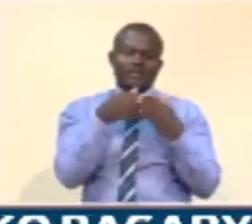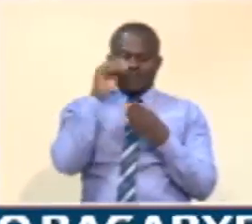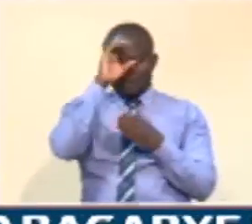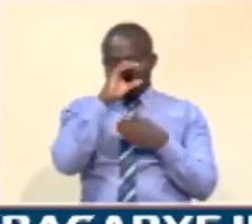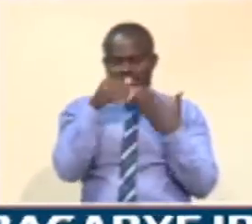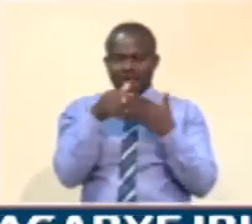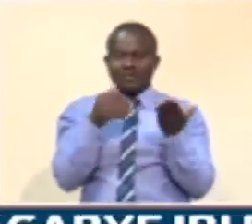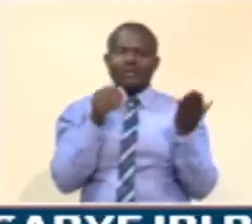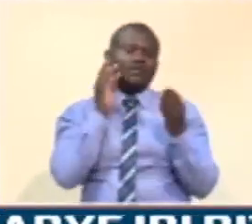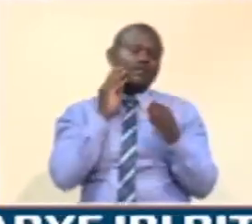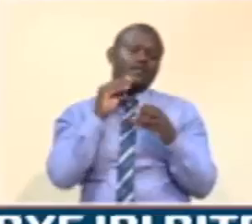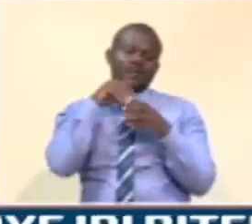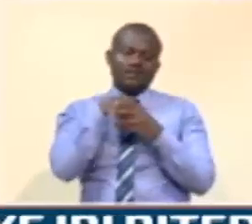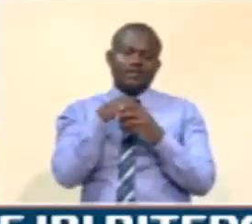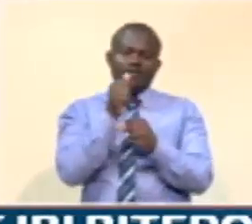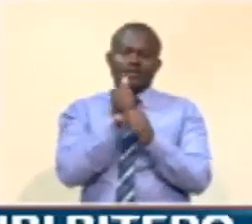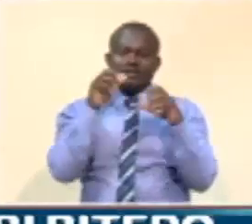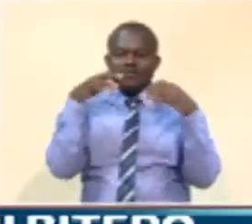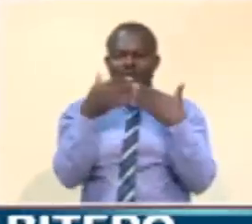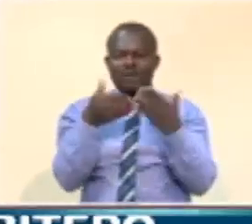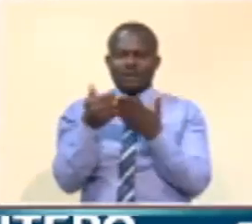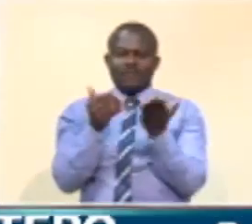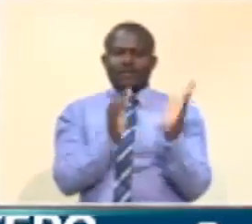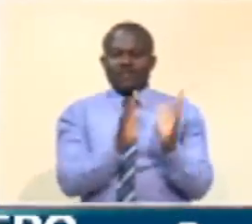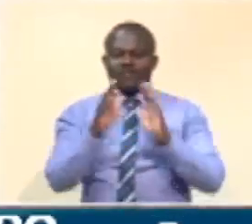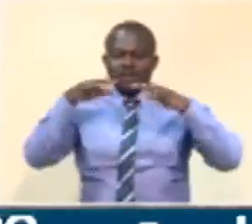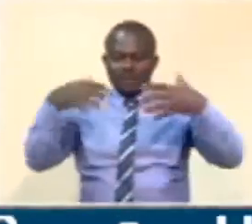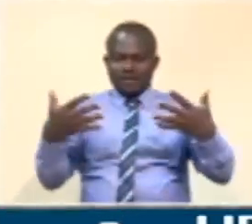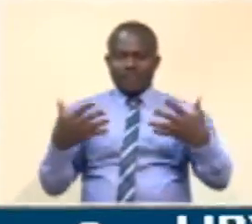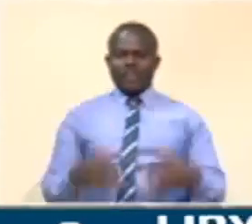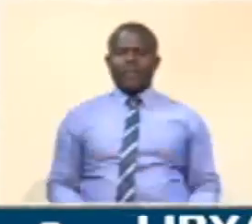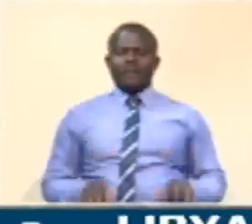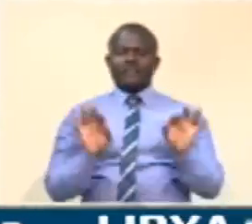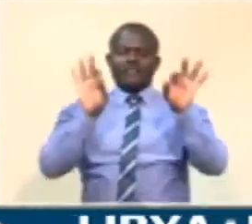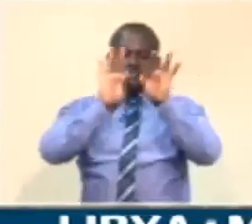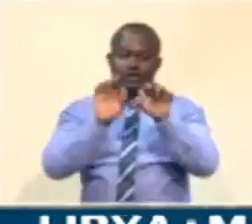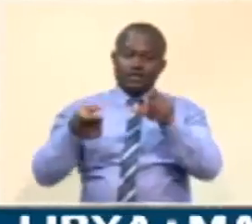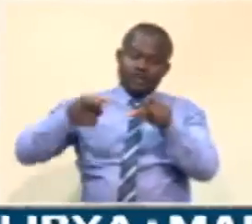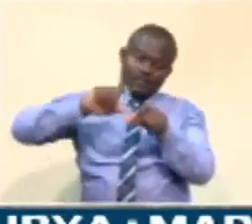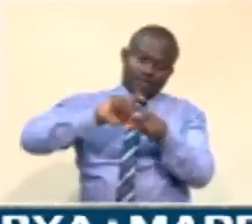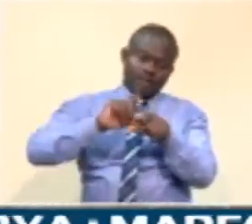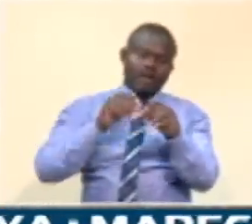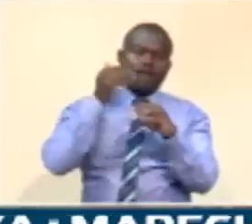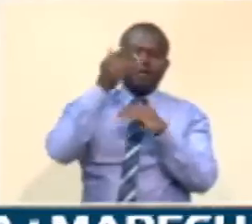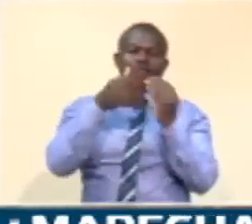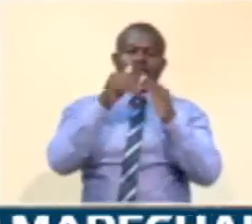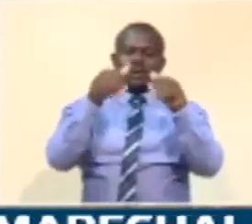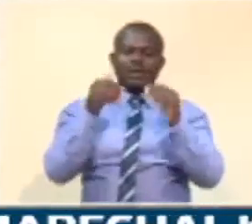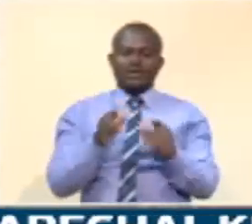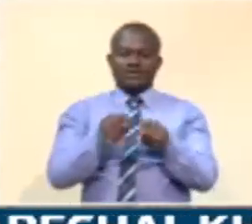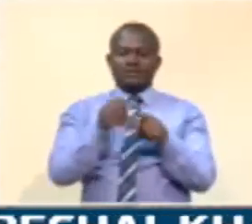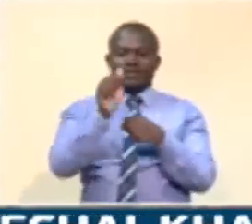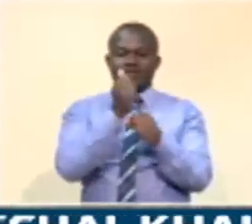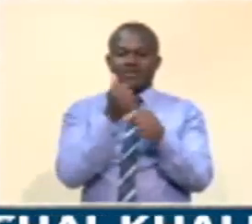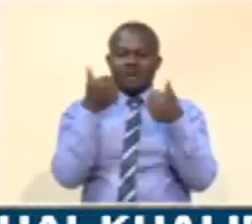tukayishaka tukamenya ngo ikawa ikorwa gute twayitunganya gute igiciro kikiyongera hanyuma abahinzi nabo bakora ikawa